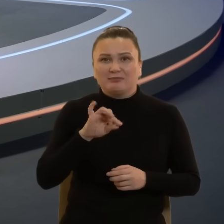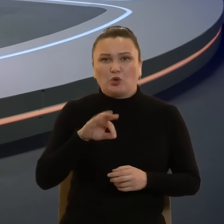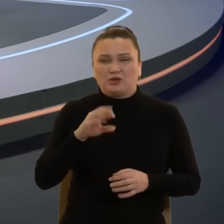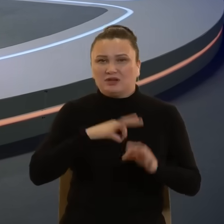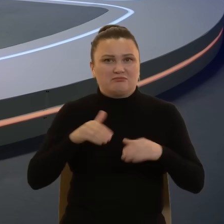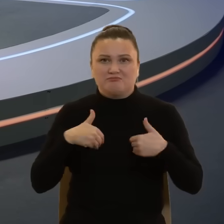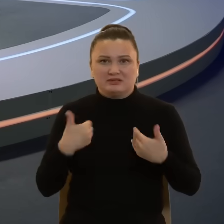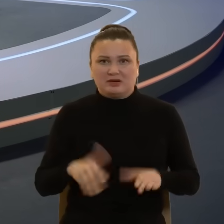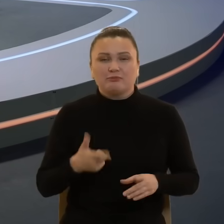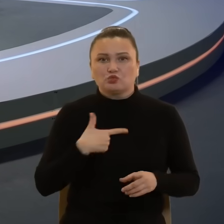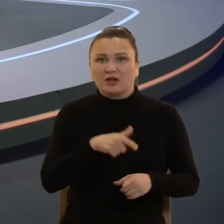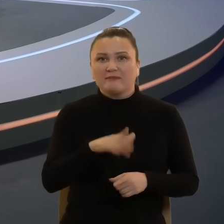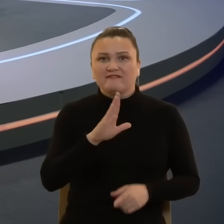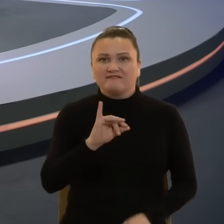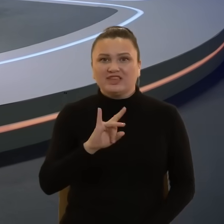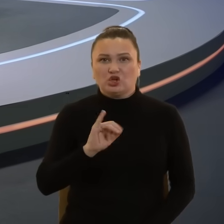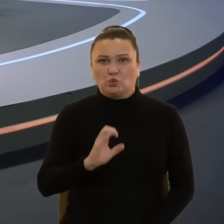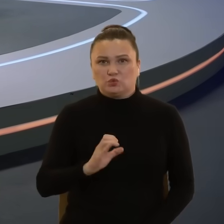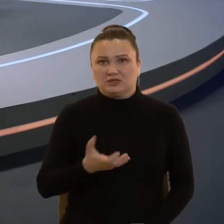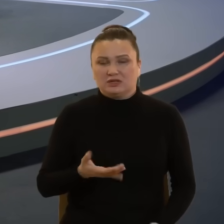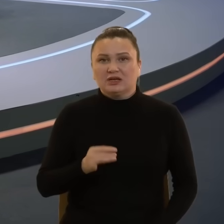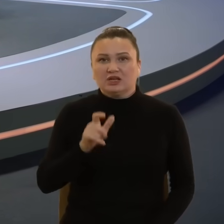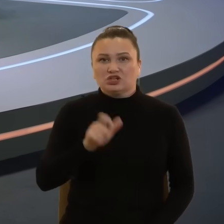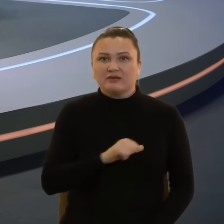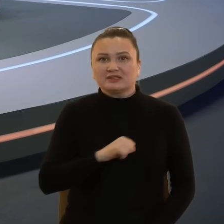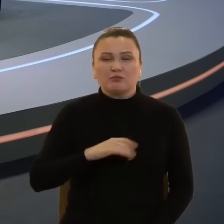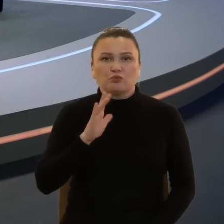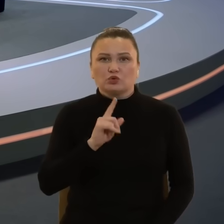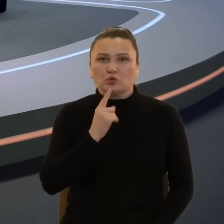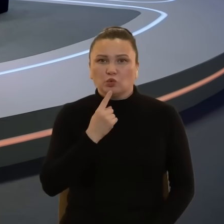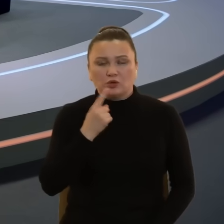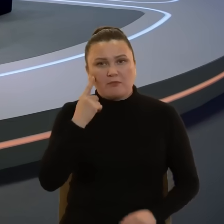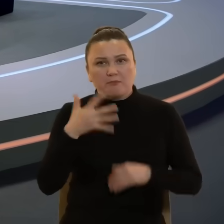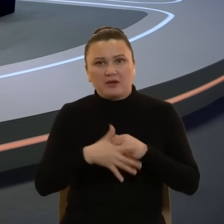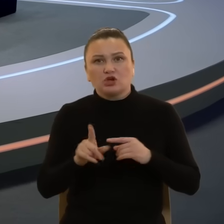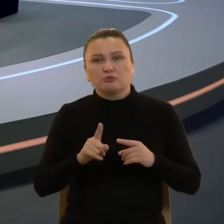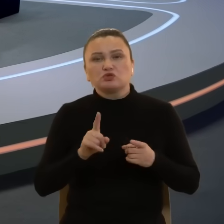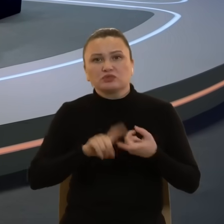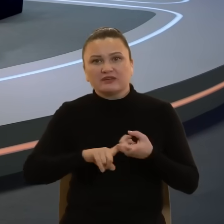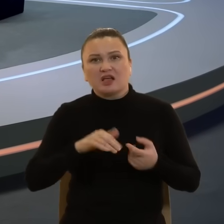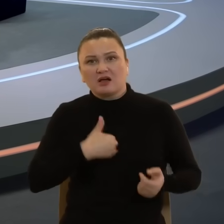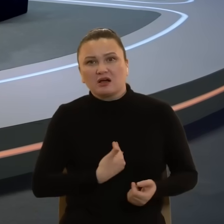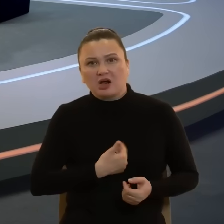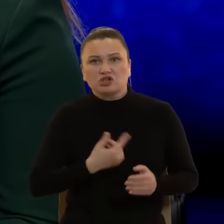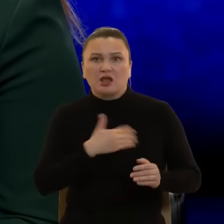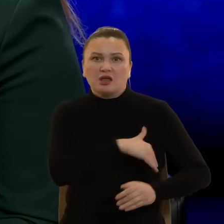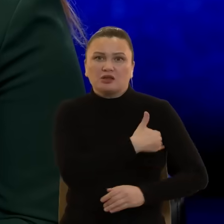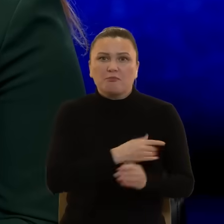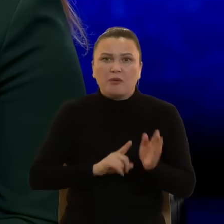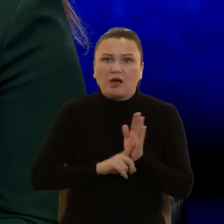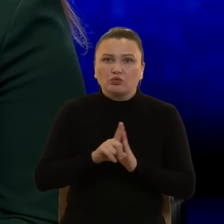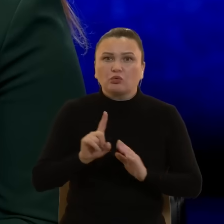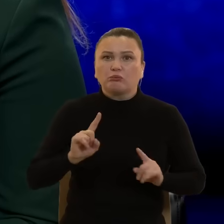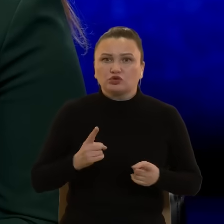мы говорим об амбулаторных пациентах. И пациенту самому очень сложно будет дифференцировать, с чем связан кашель, повышение температуры.